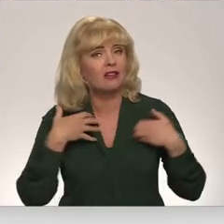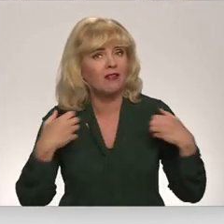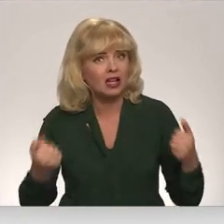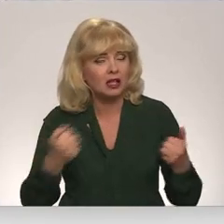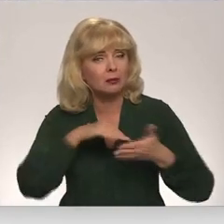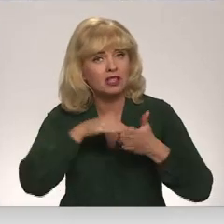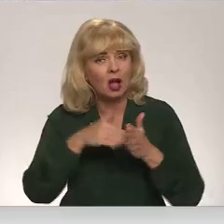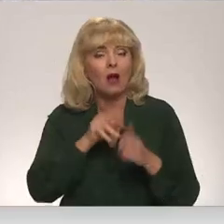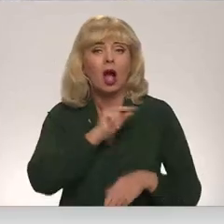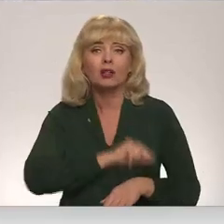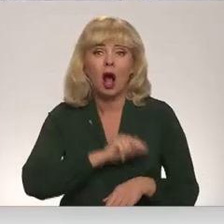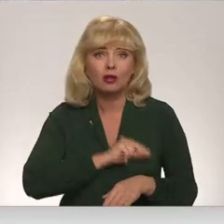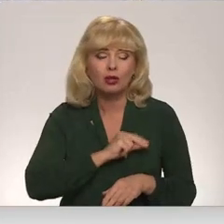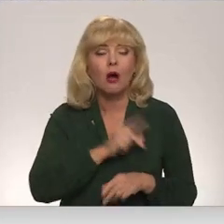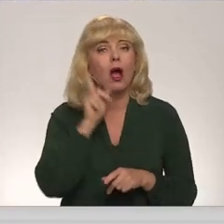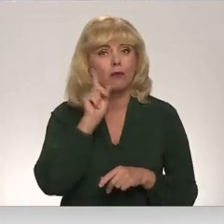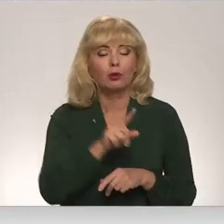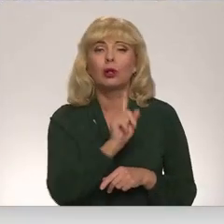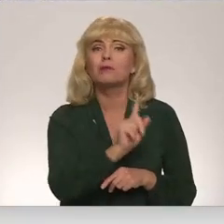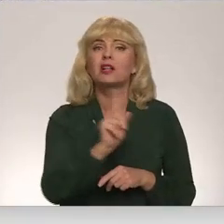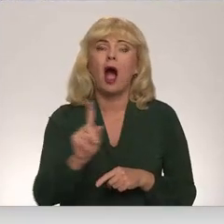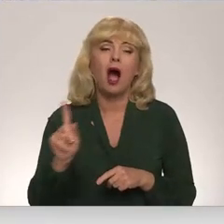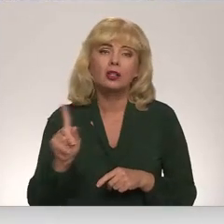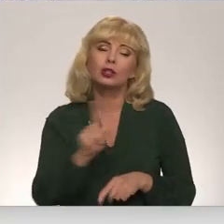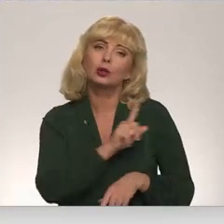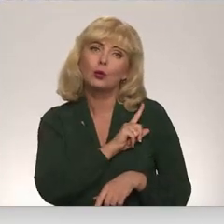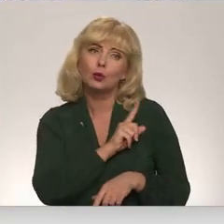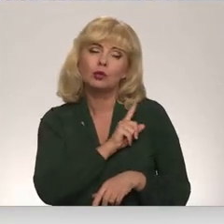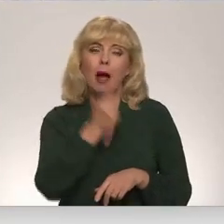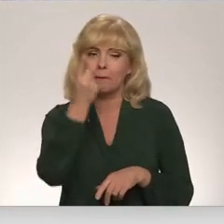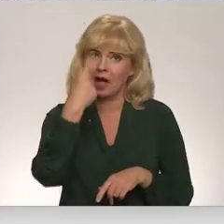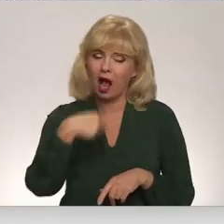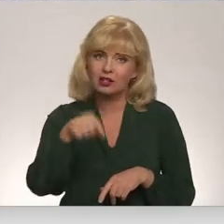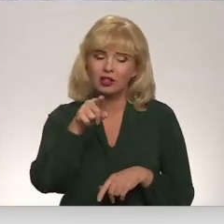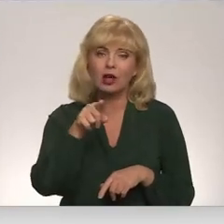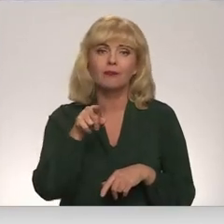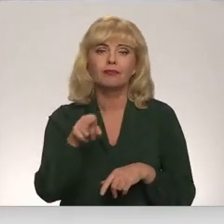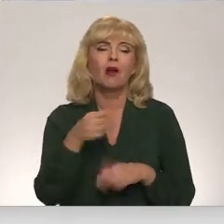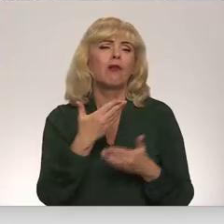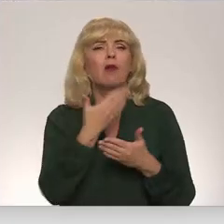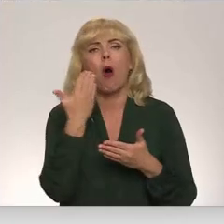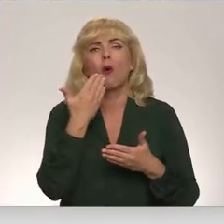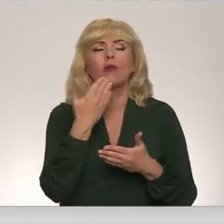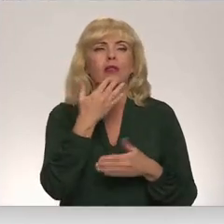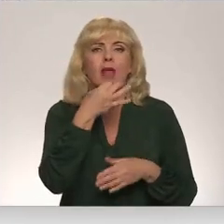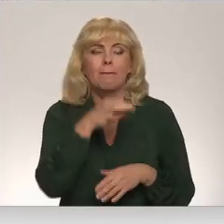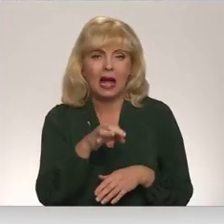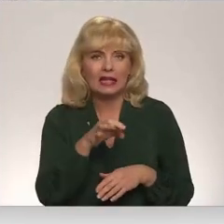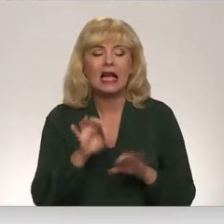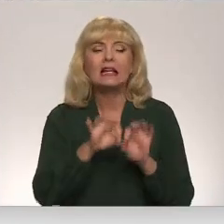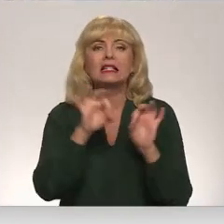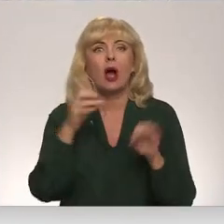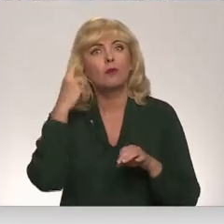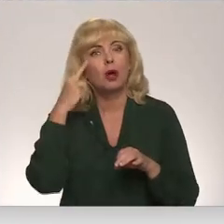raksturs. Kuram katram viņš arī nenāk tā glausties, bet uzmanību viņš prasījā. Nav tā, ka viņam nepatīk galīgi. Bet sākumā likās, ka viņš būs no